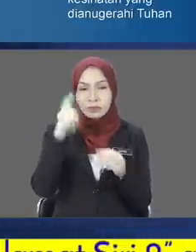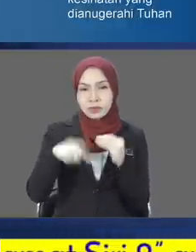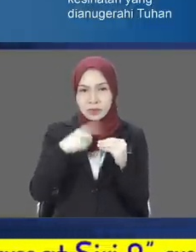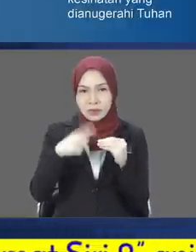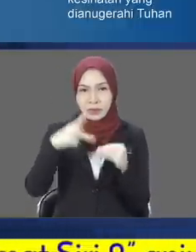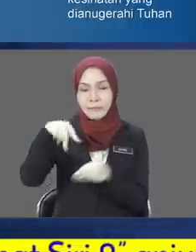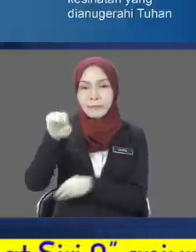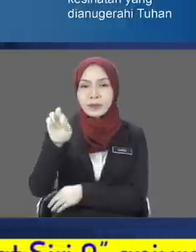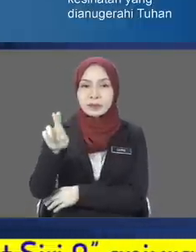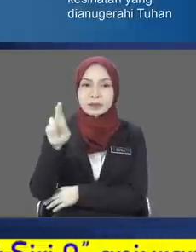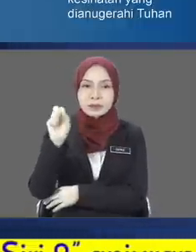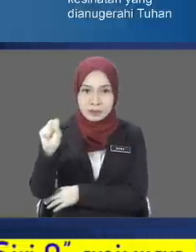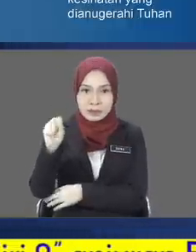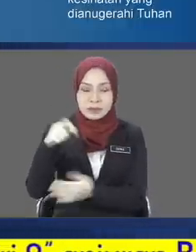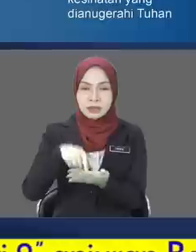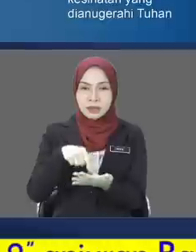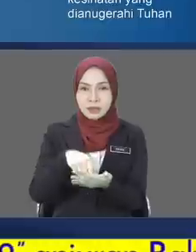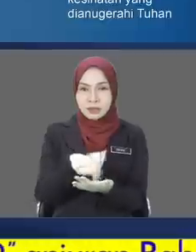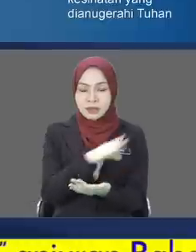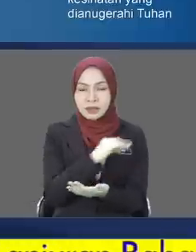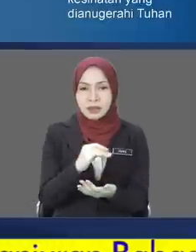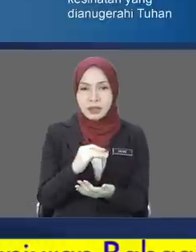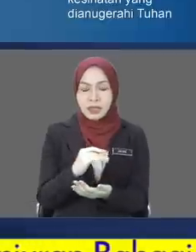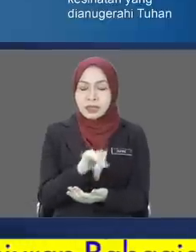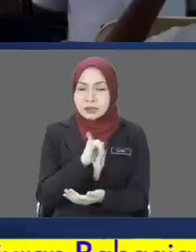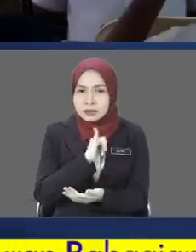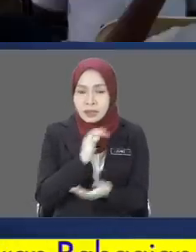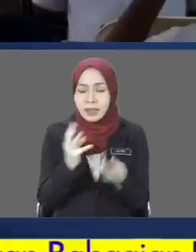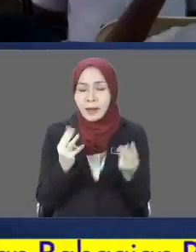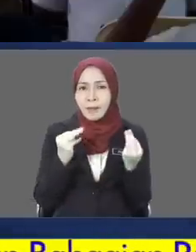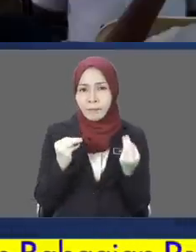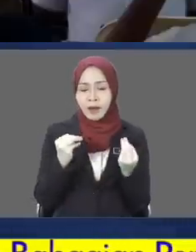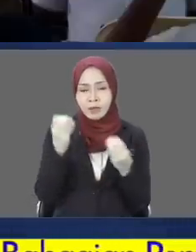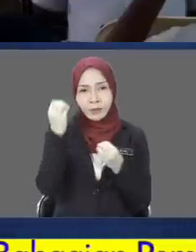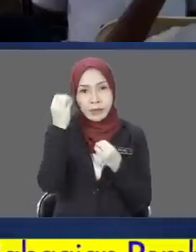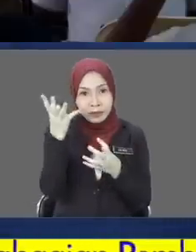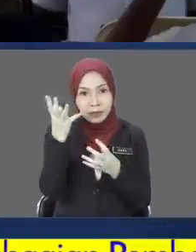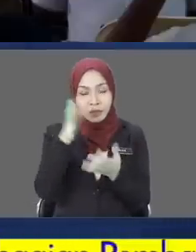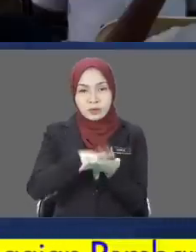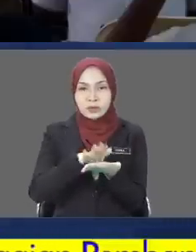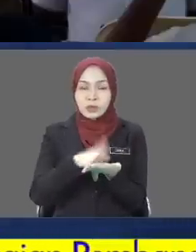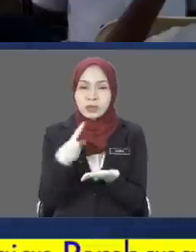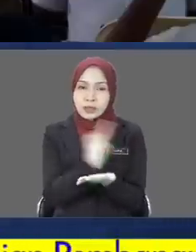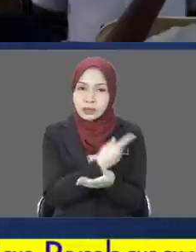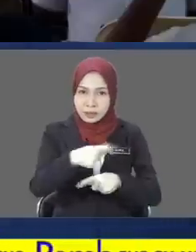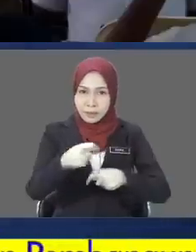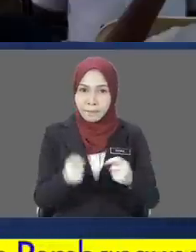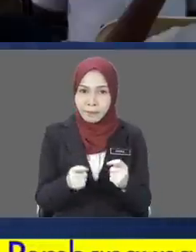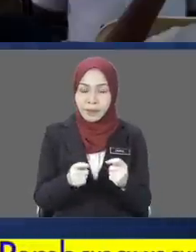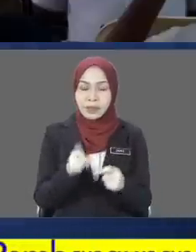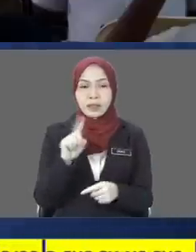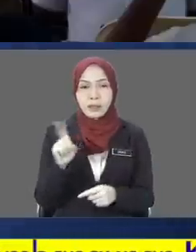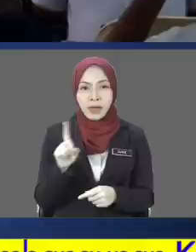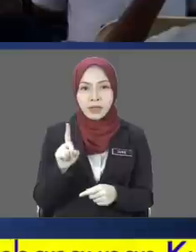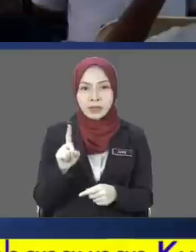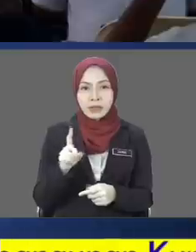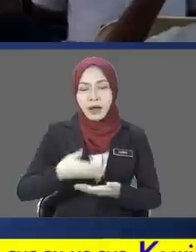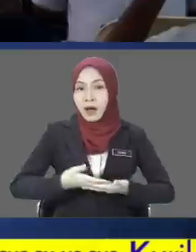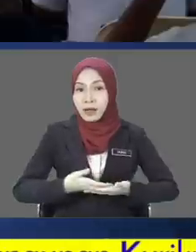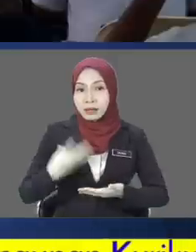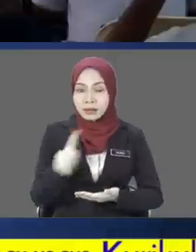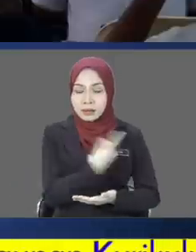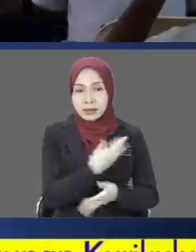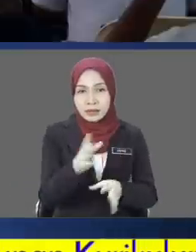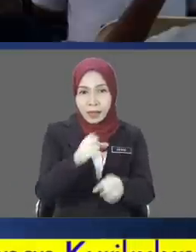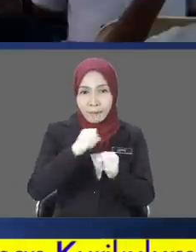dan saya ingin menegaskan sekali lagi bahwa sekolah kita adalah merupakan tempat dimana anak-anak kita mendapat pendidikan secara formal